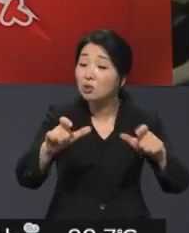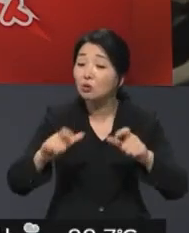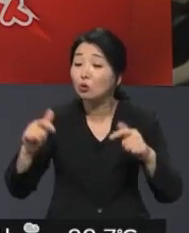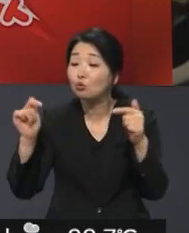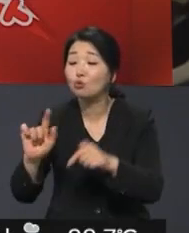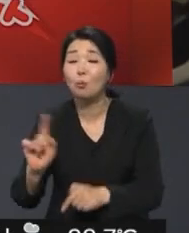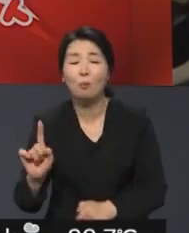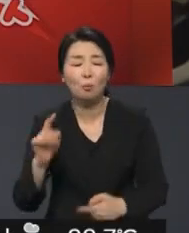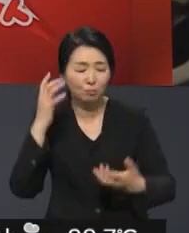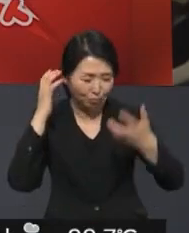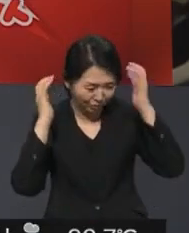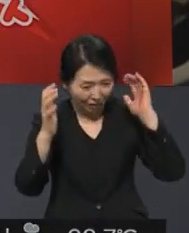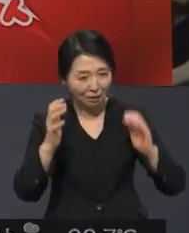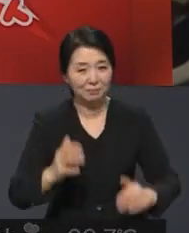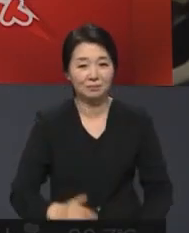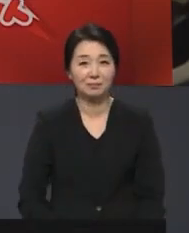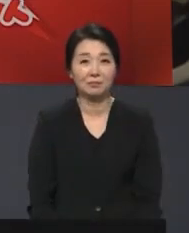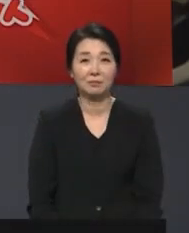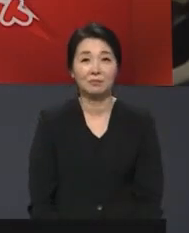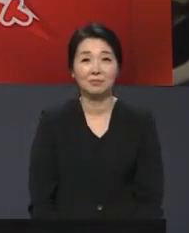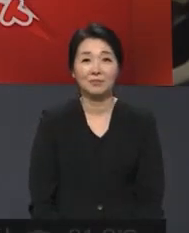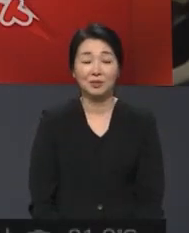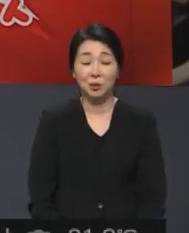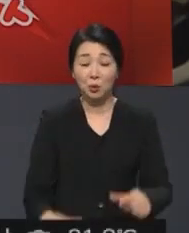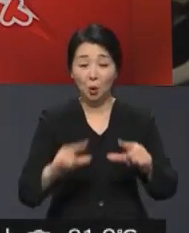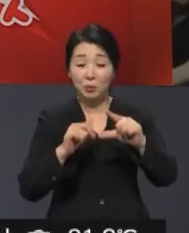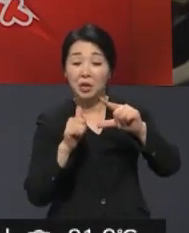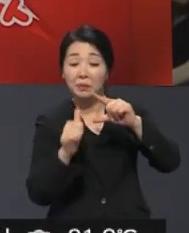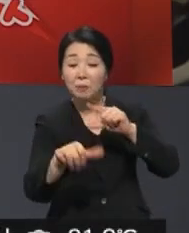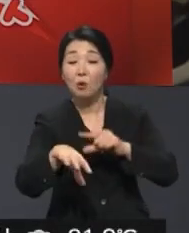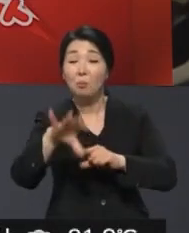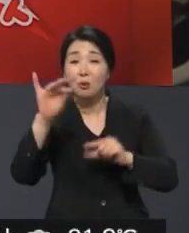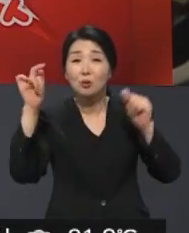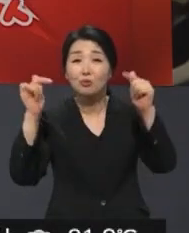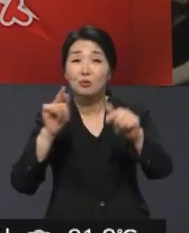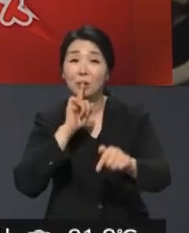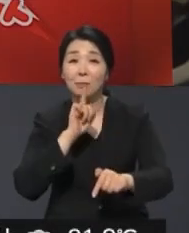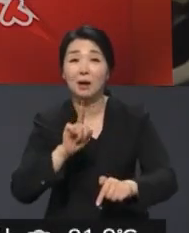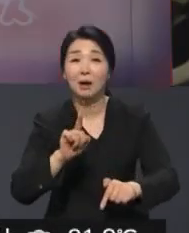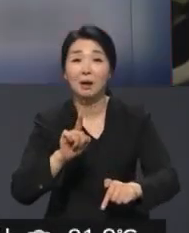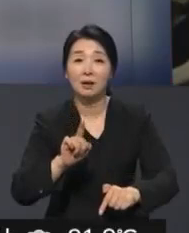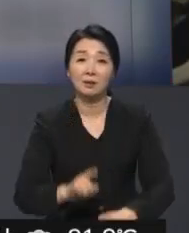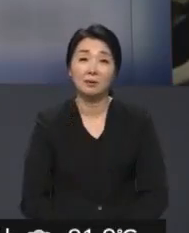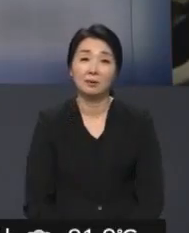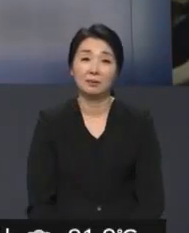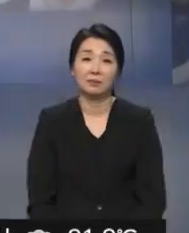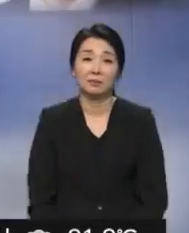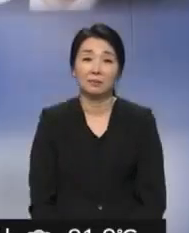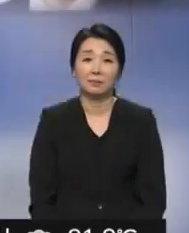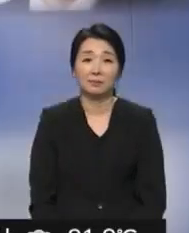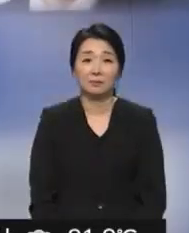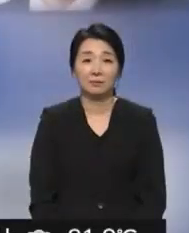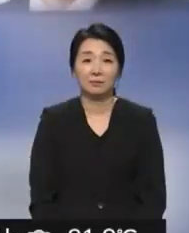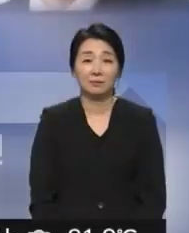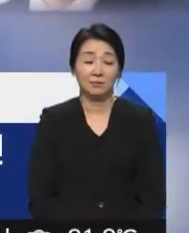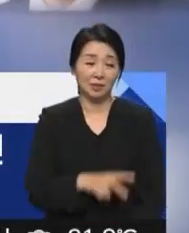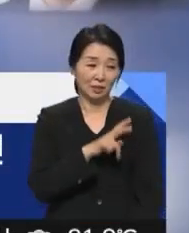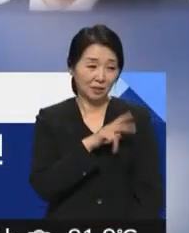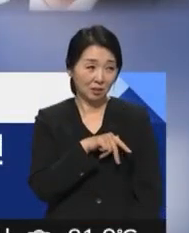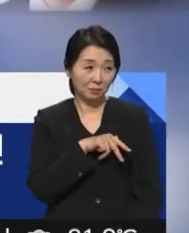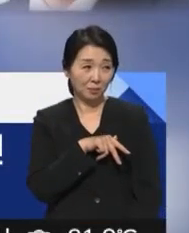줄일지는 복잡한 논의가 필요하죠. 비례대표부터 손댈 수 있다, 이렇게 보고 있는데요. 의원